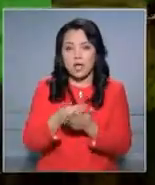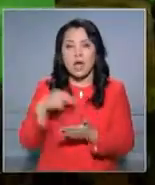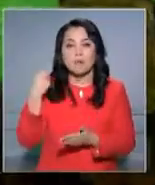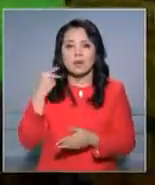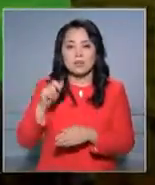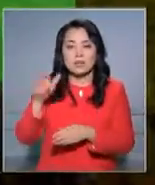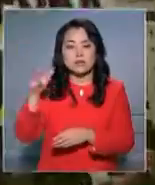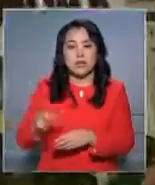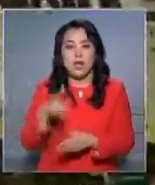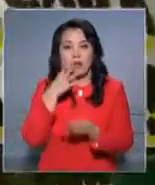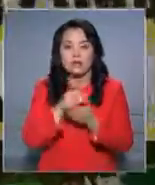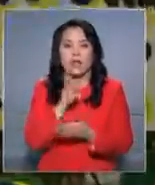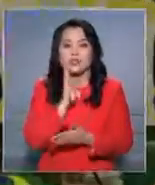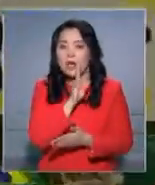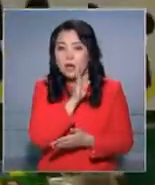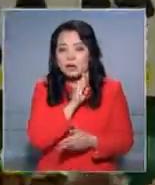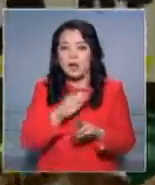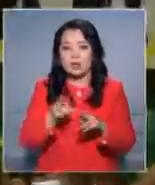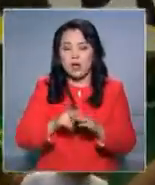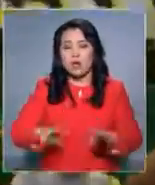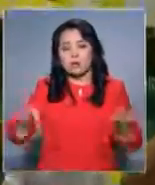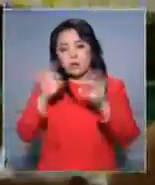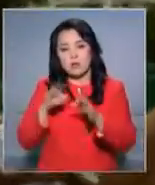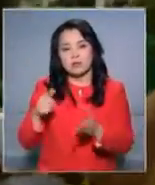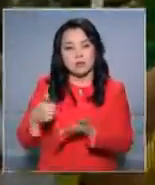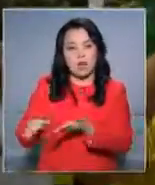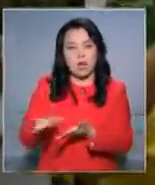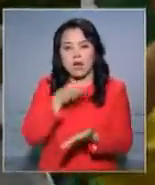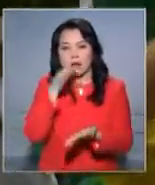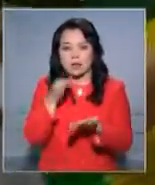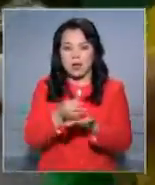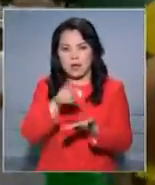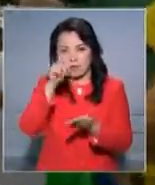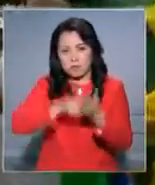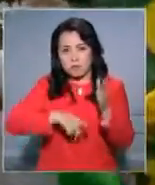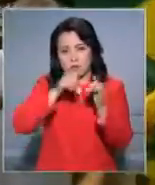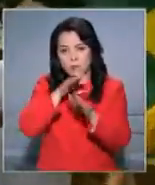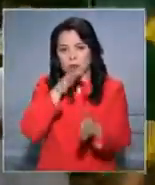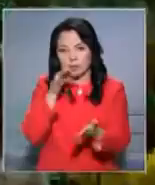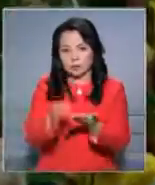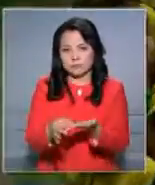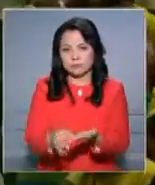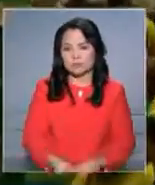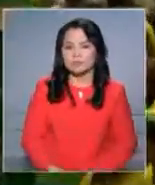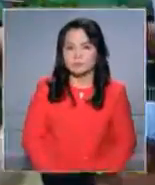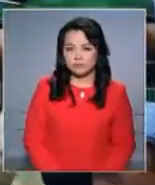айып артуға ешқандай негіз жоқ деп өзіне шаң жуытар емес.